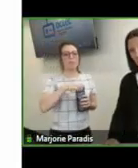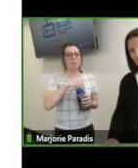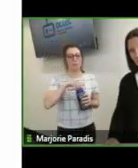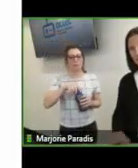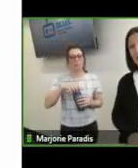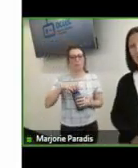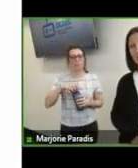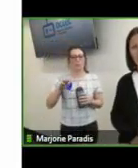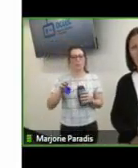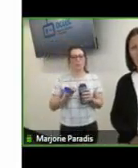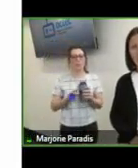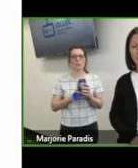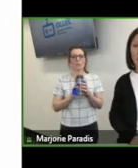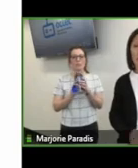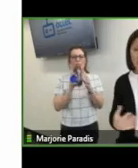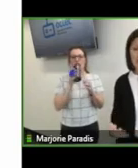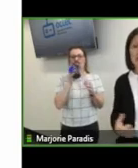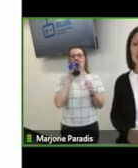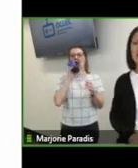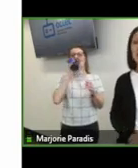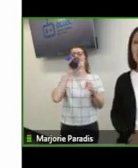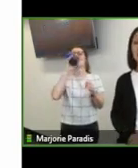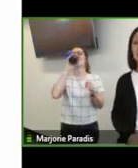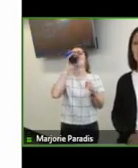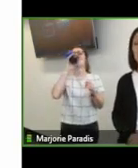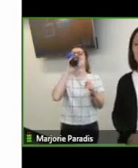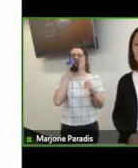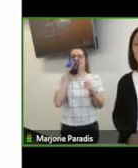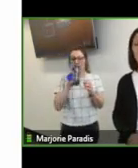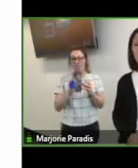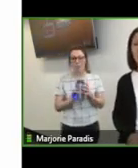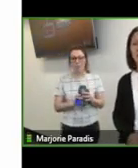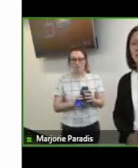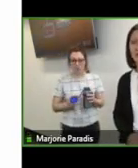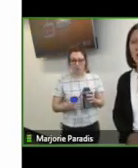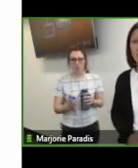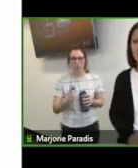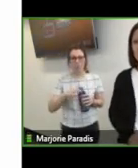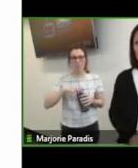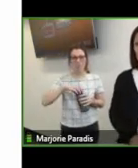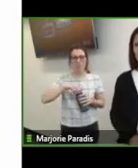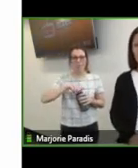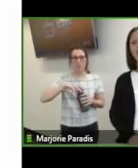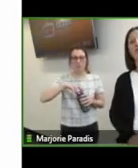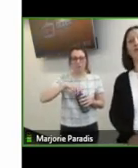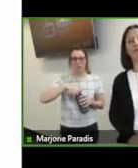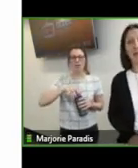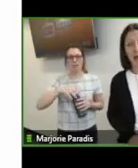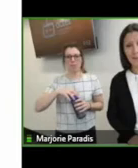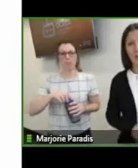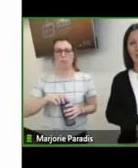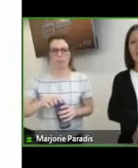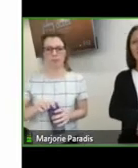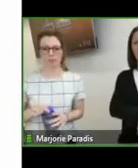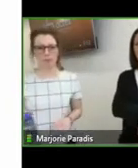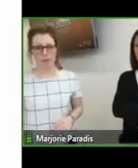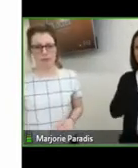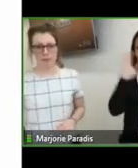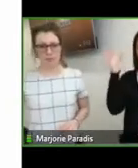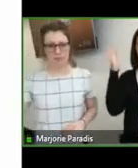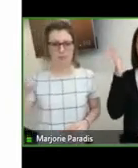pouvoir le bonifier de vos idées. Est-ce qu'il y a des choses que vous souhaitez ajouter, que vous trouviez